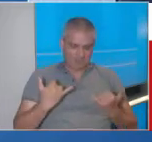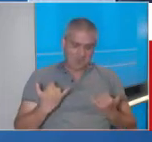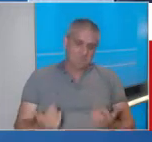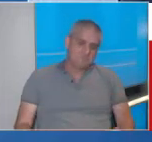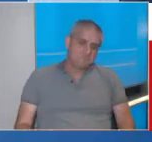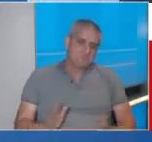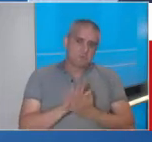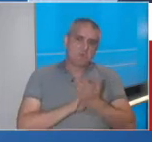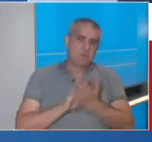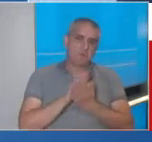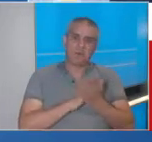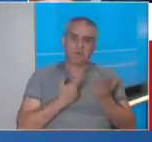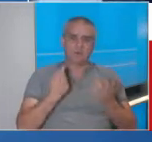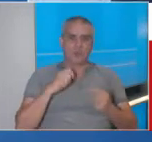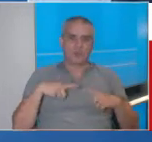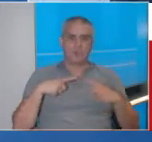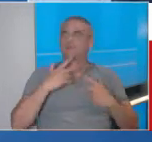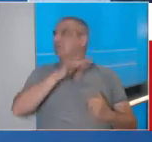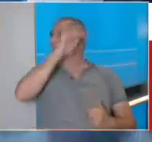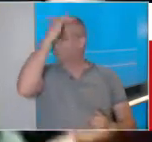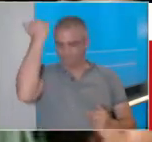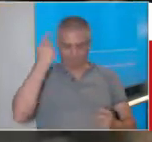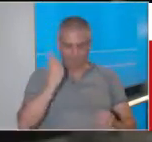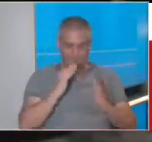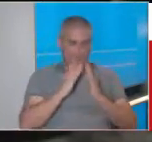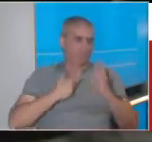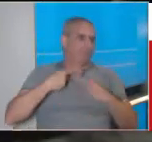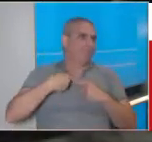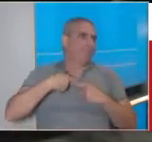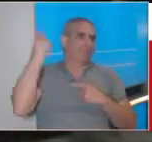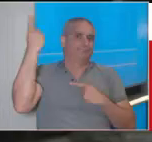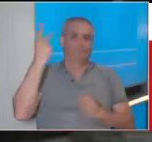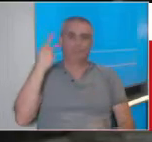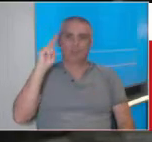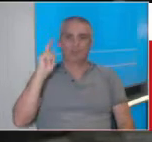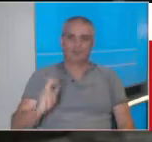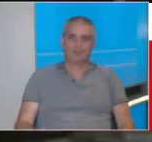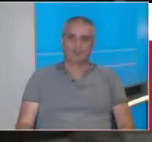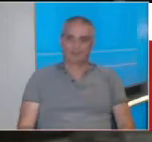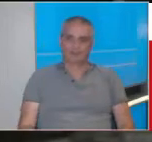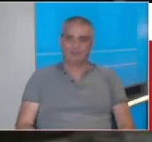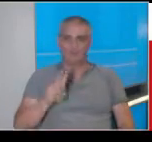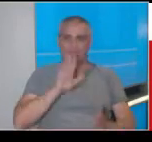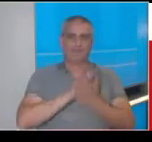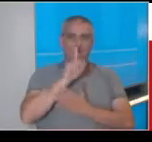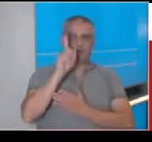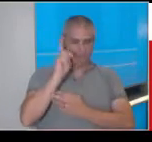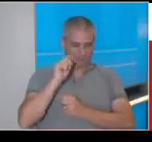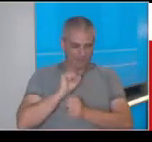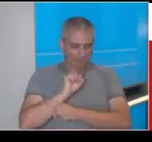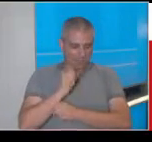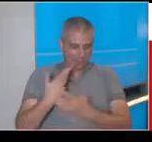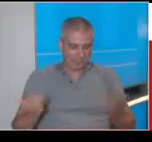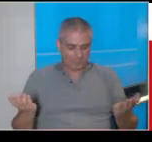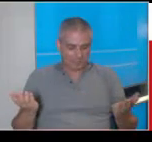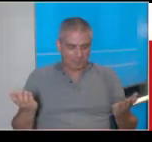והיום כלום, מחאה, יוקר המחיה בשמיים, מחירי הדירות עלו באופן משמעותי הרבה יותר ממה שהיה ב-2011, אבל מחאה אין.